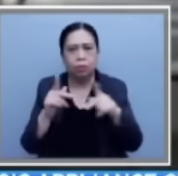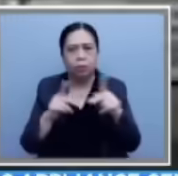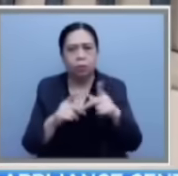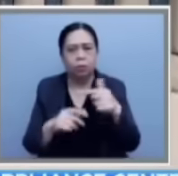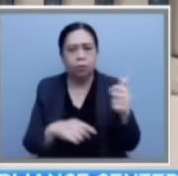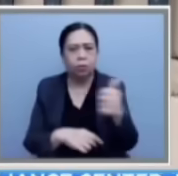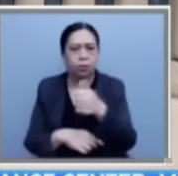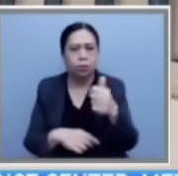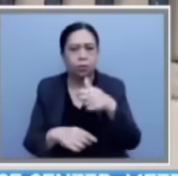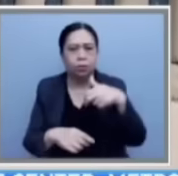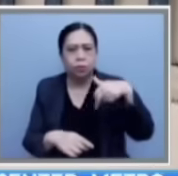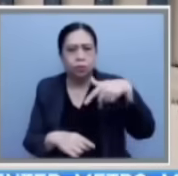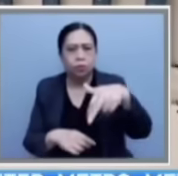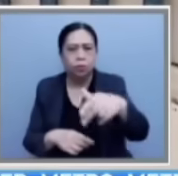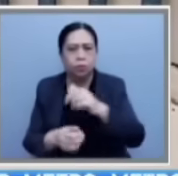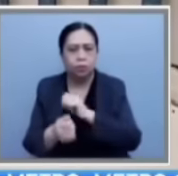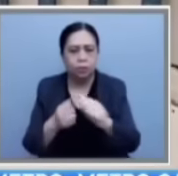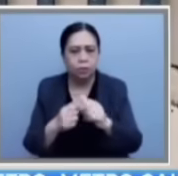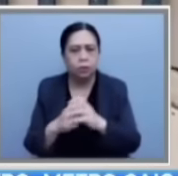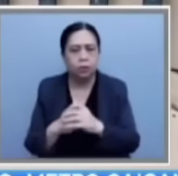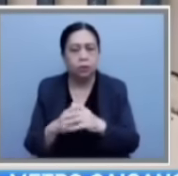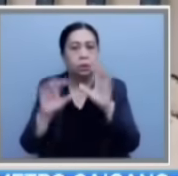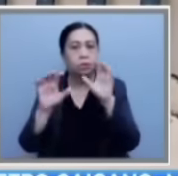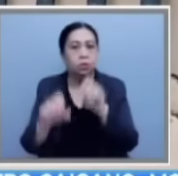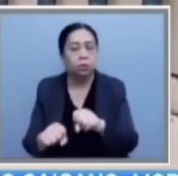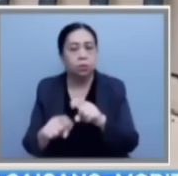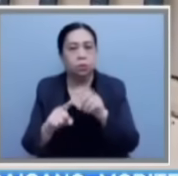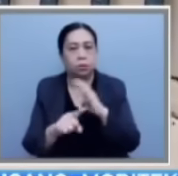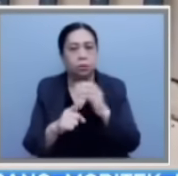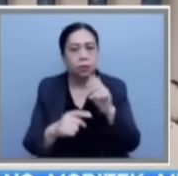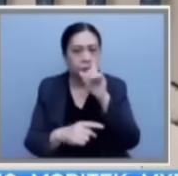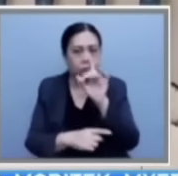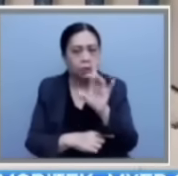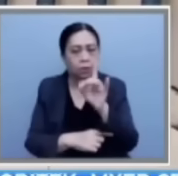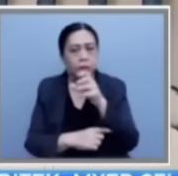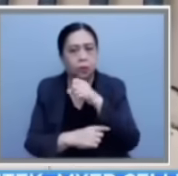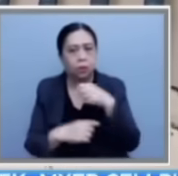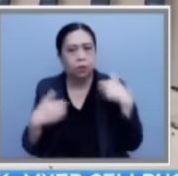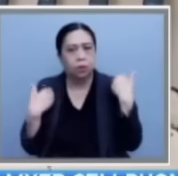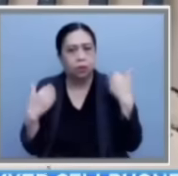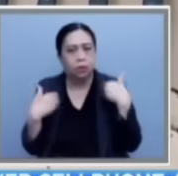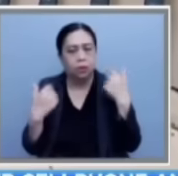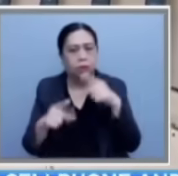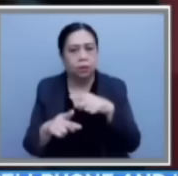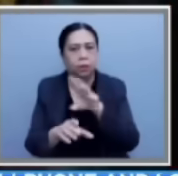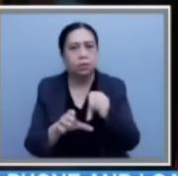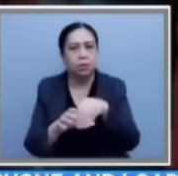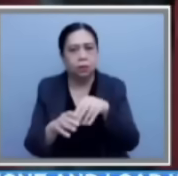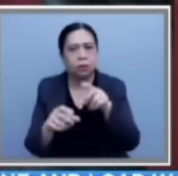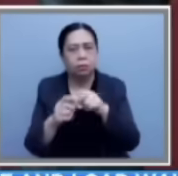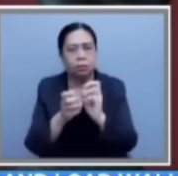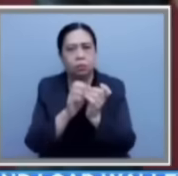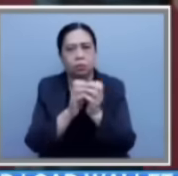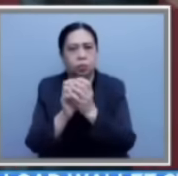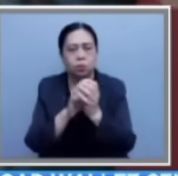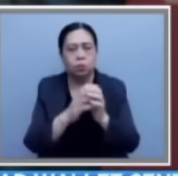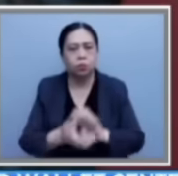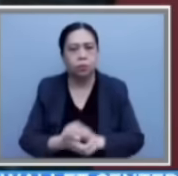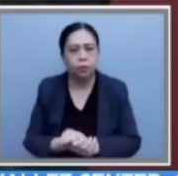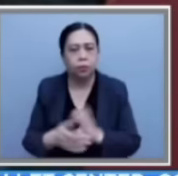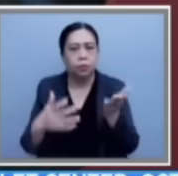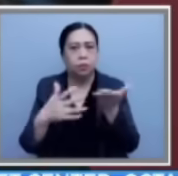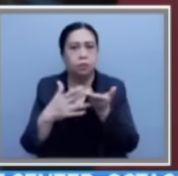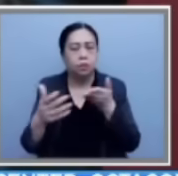lugar agad na nahuli ng mga autoridad ang 18 anyos satio na kasama umano sa rayot sinampahan siya ng